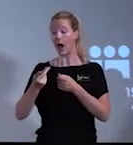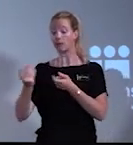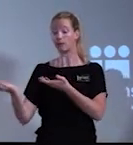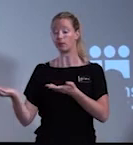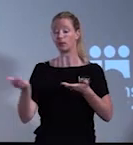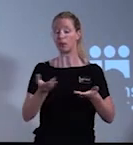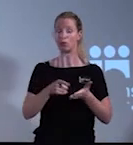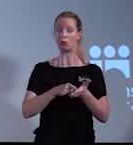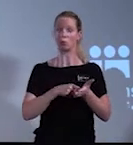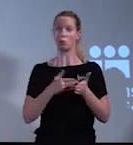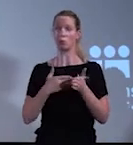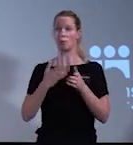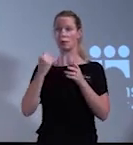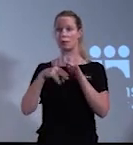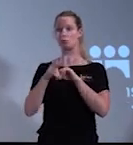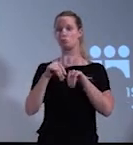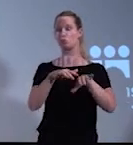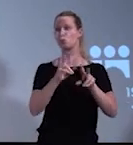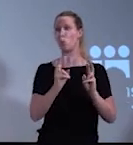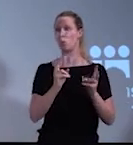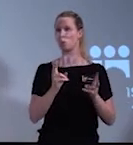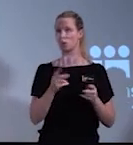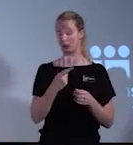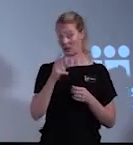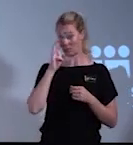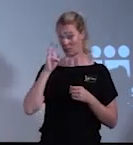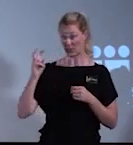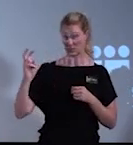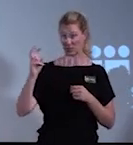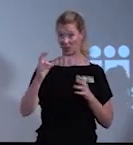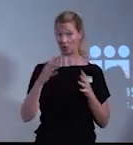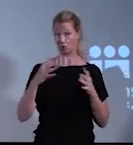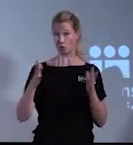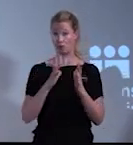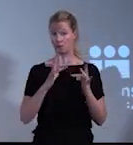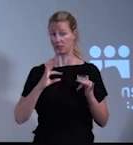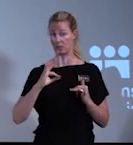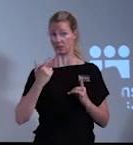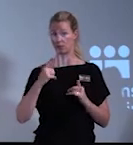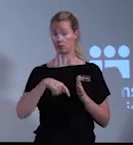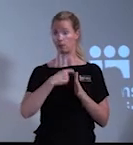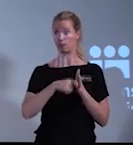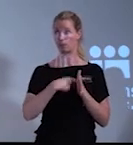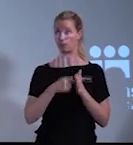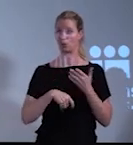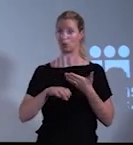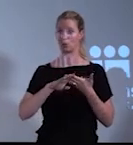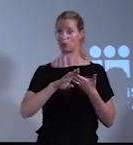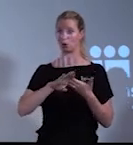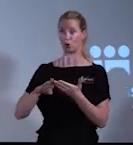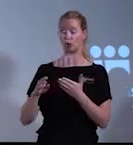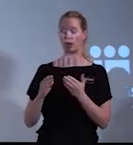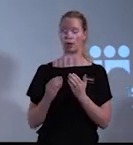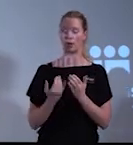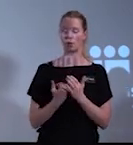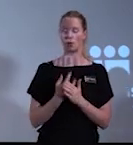den typen av inflytande också? Är det inte i det perspektivet en större frihet för filmen att vara skyddad genom ett avtal så